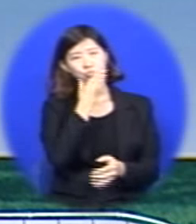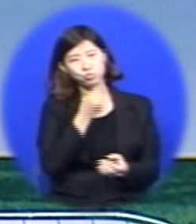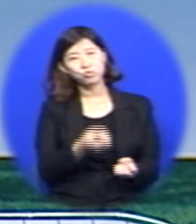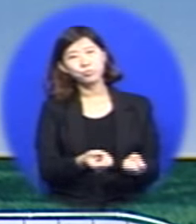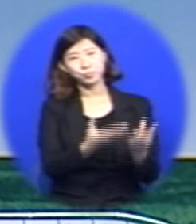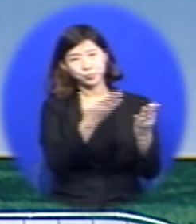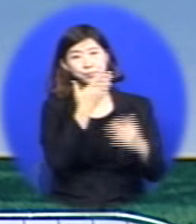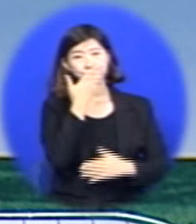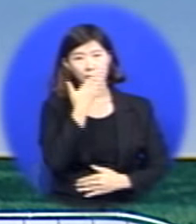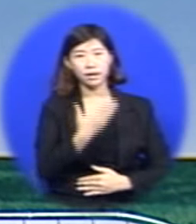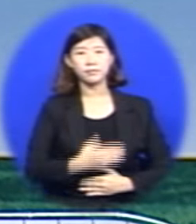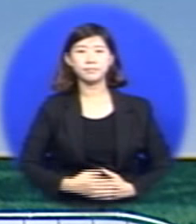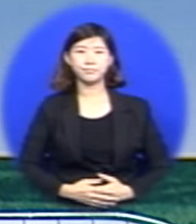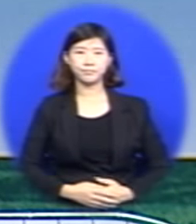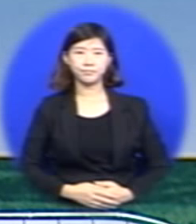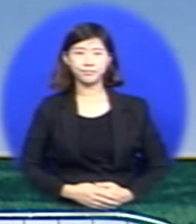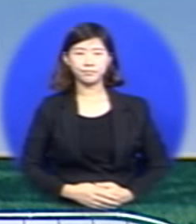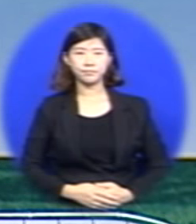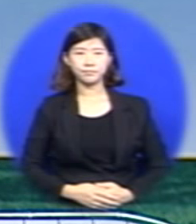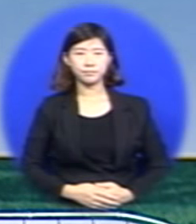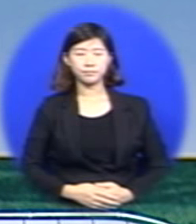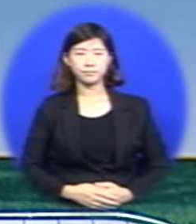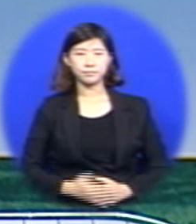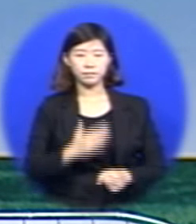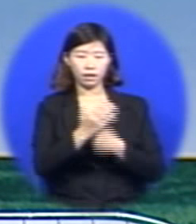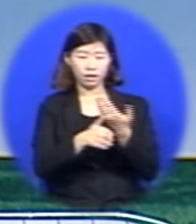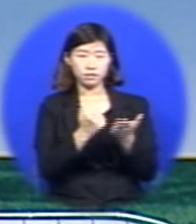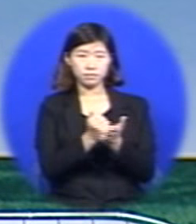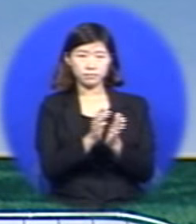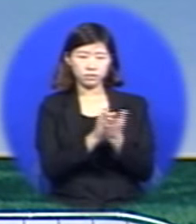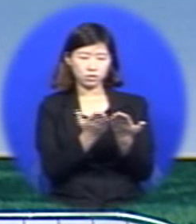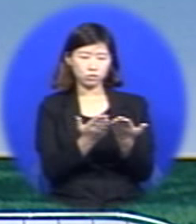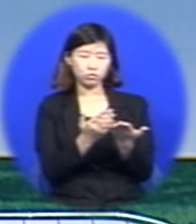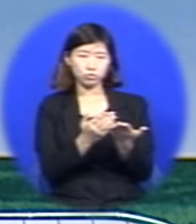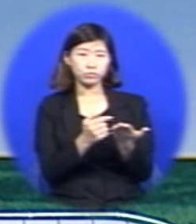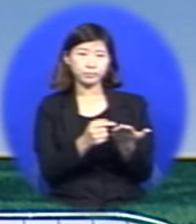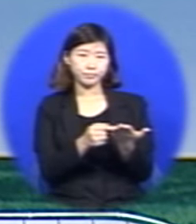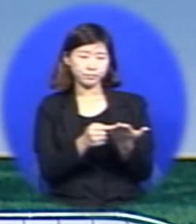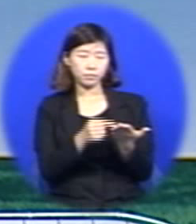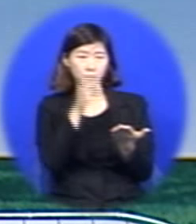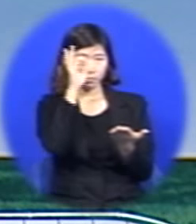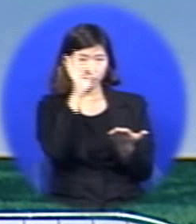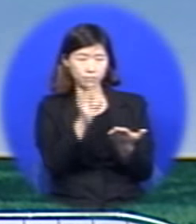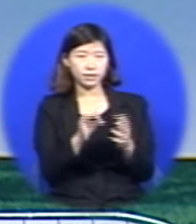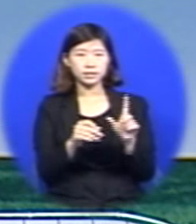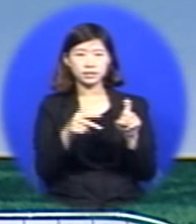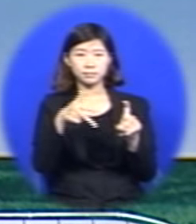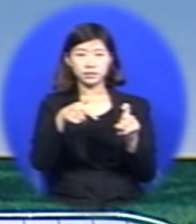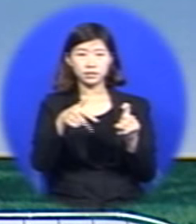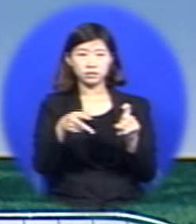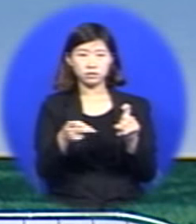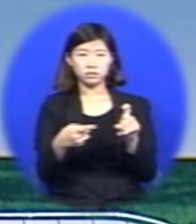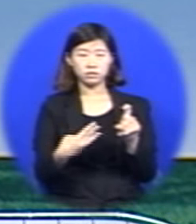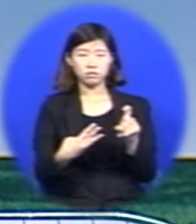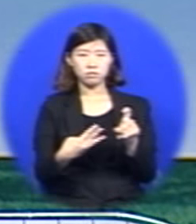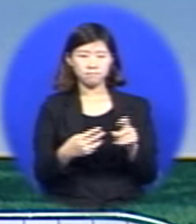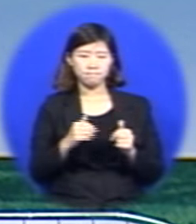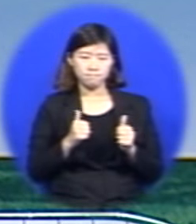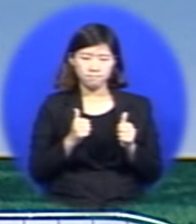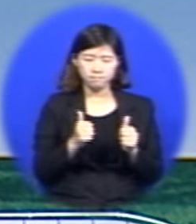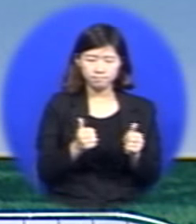있습니다. 본문에서 주목할 표현이 있습니다. 11절에 열심을 내어서 부지런히